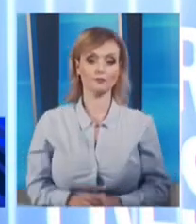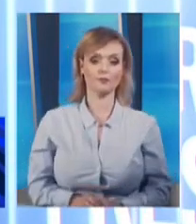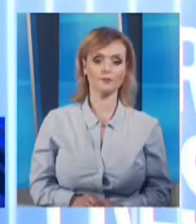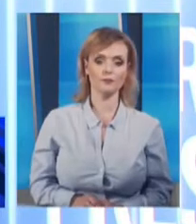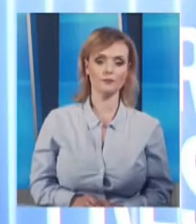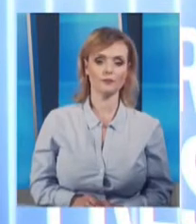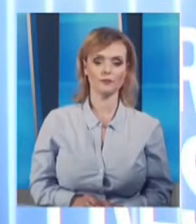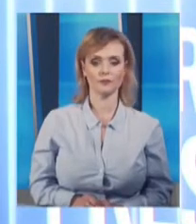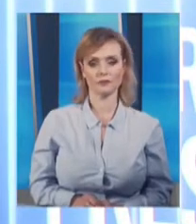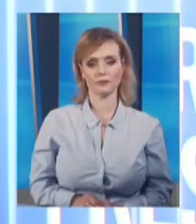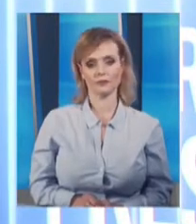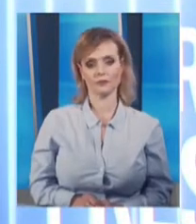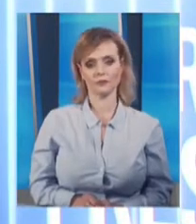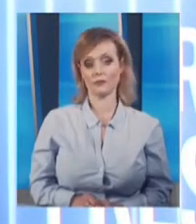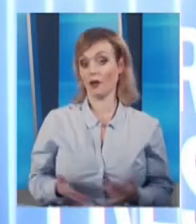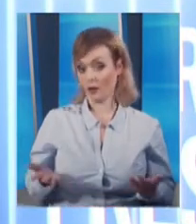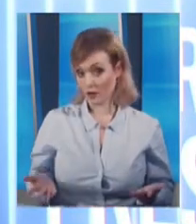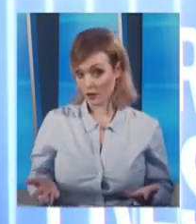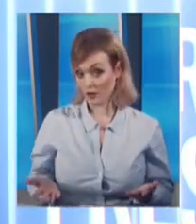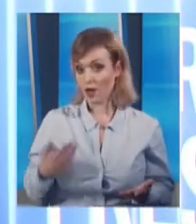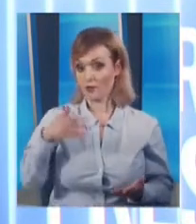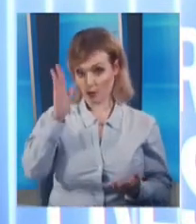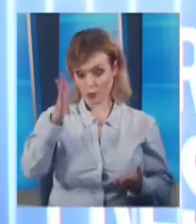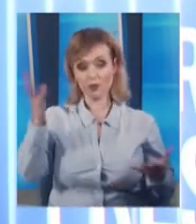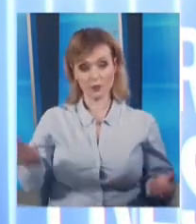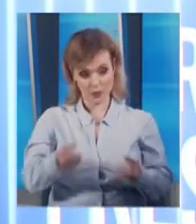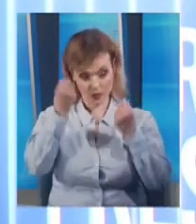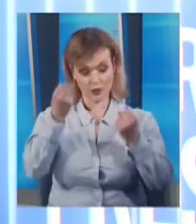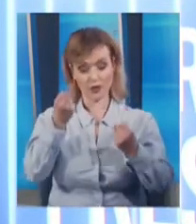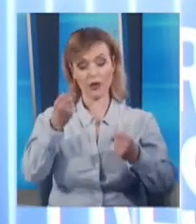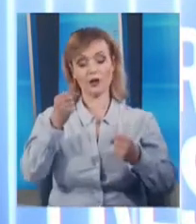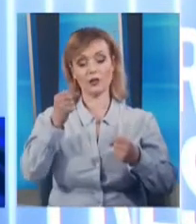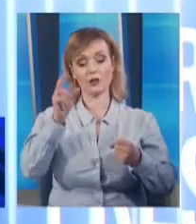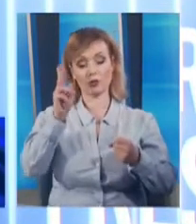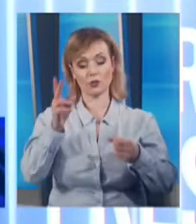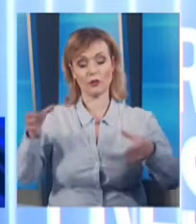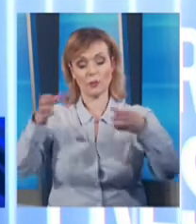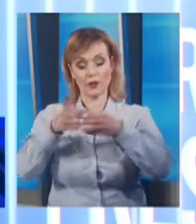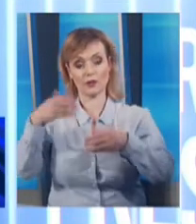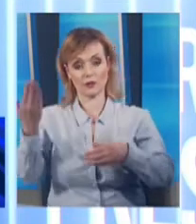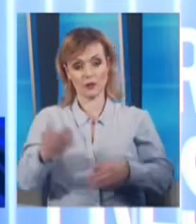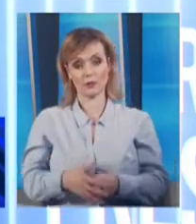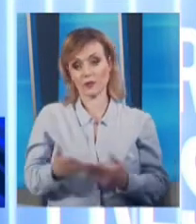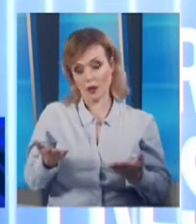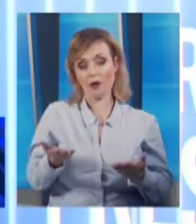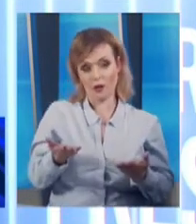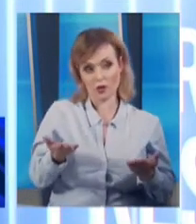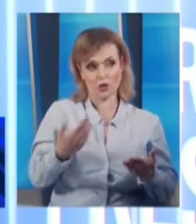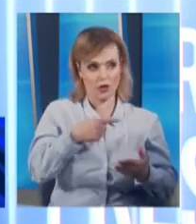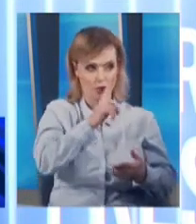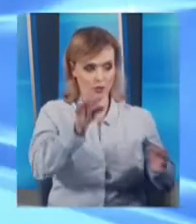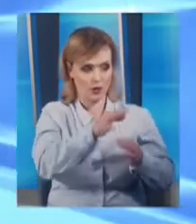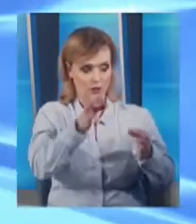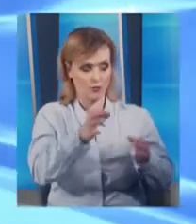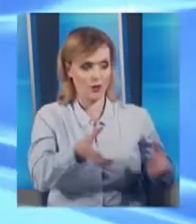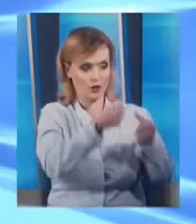de la context la context. Și? Sprijiniți candidatul pro-european? Bineînțeles, păi da, mă vedeți pe mine cumva să-l sprijin deodată, păi, pe Dodon. Știți